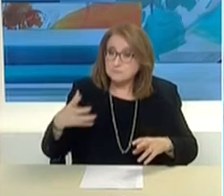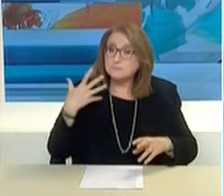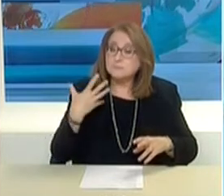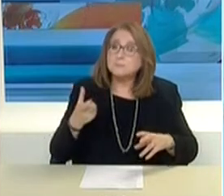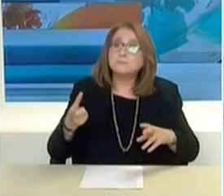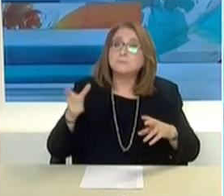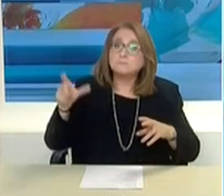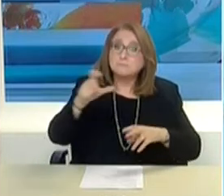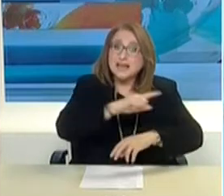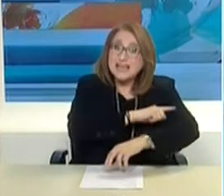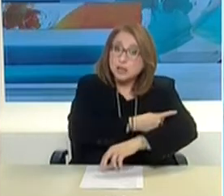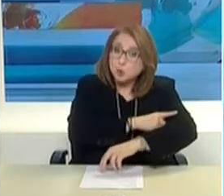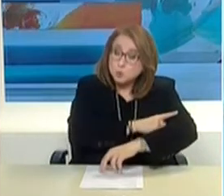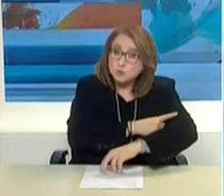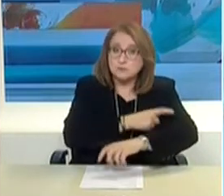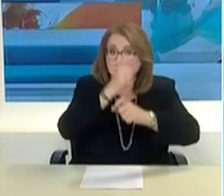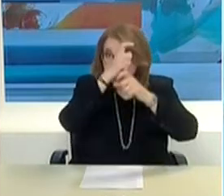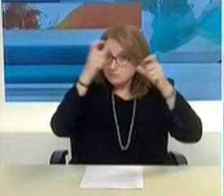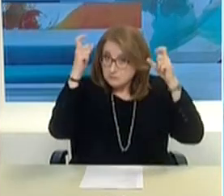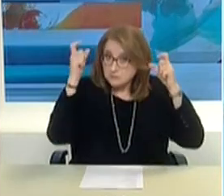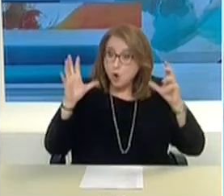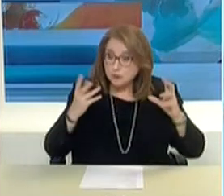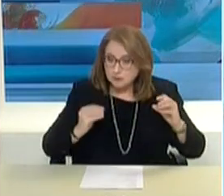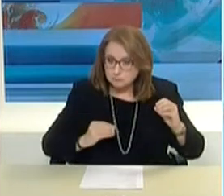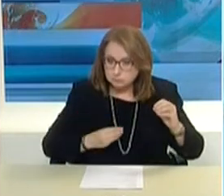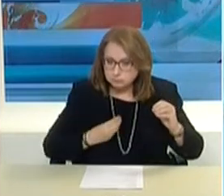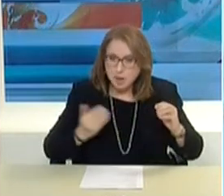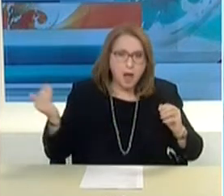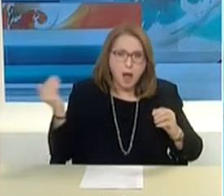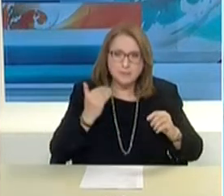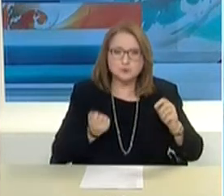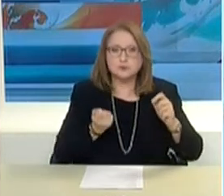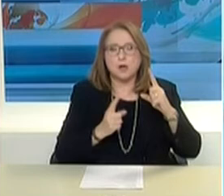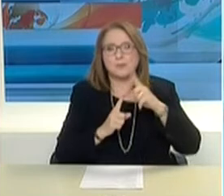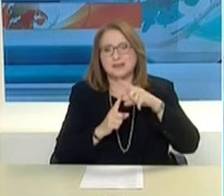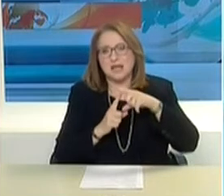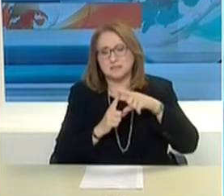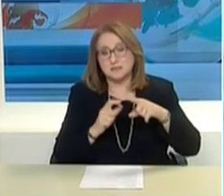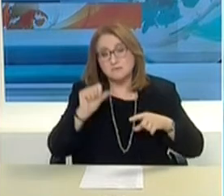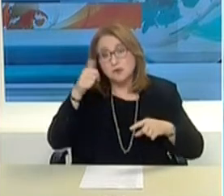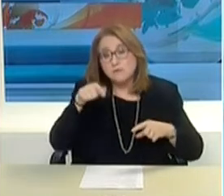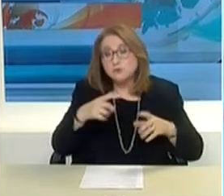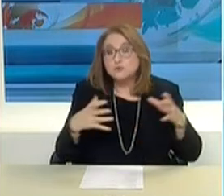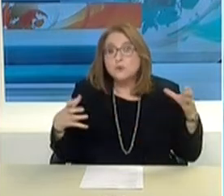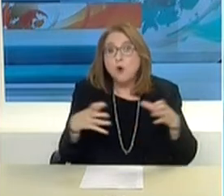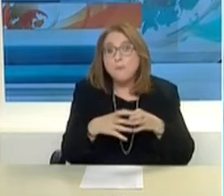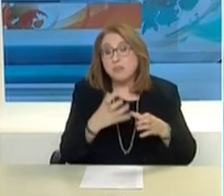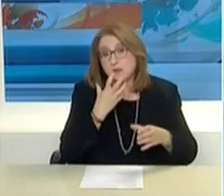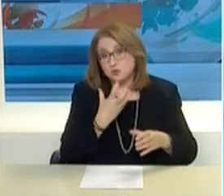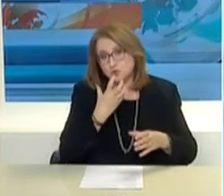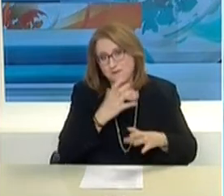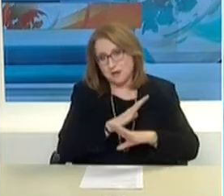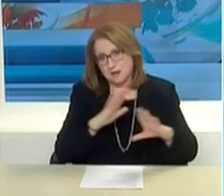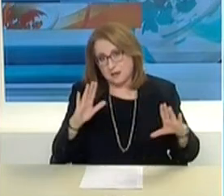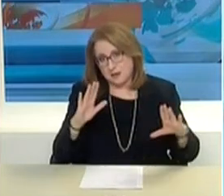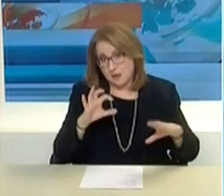στους υγειονομικούς που έχουν συμπτώματα. Είναι η πρώτη και κύρια και σοβαρή κατηγορία ελέγχων. Είναι